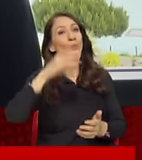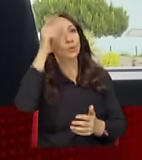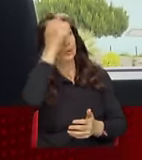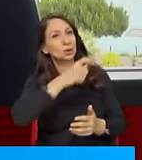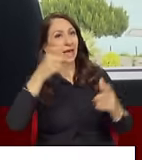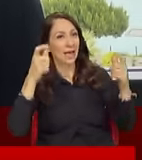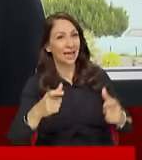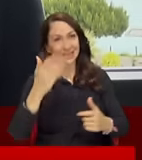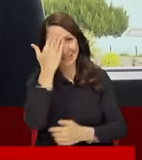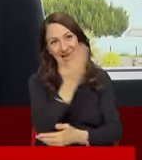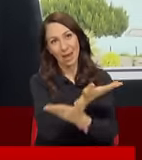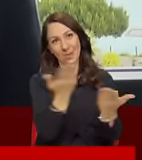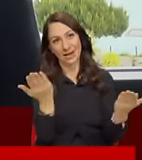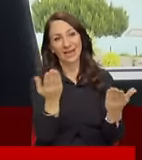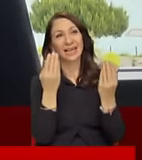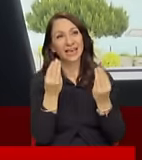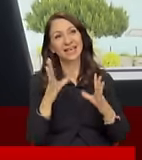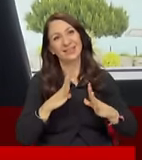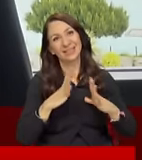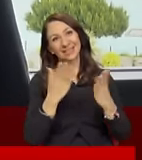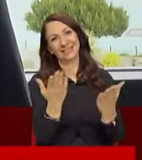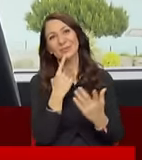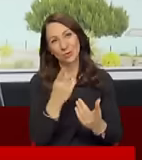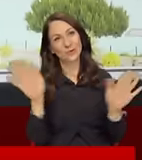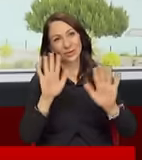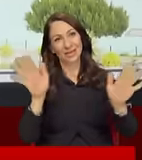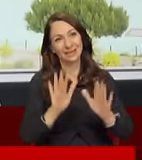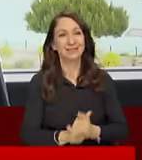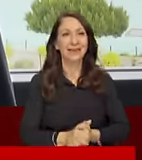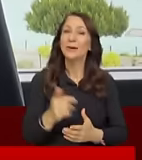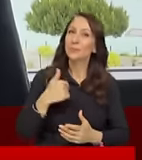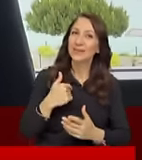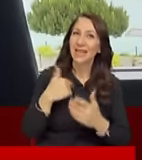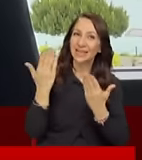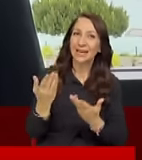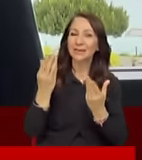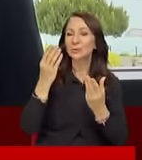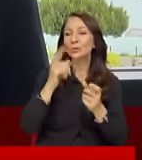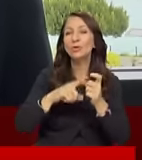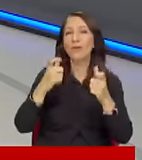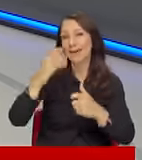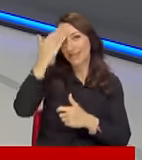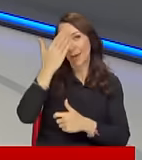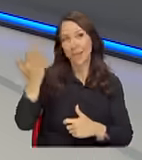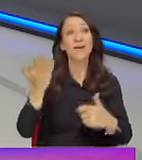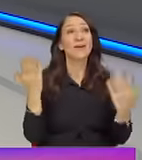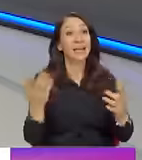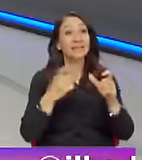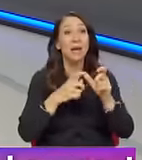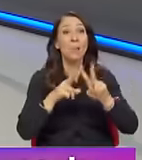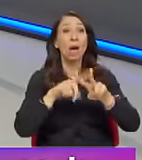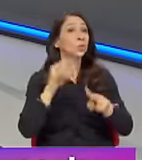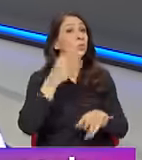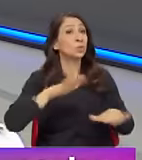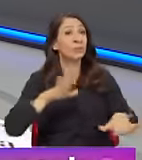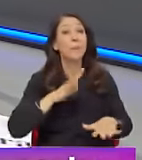Türkiye'ye selamlarımı iletiyorum. İyi ki varsınız diyorum. Hoşça kalın. Bizden de Çukurova'ya selamlar gitsin ve SMA'lı çocuklarımız